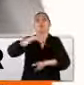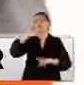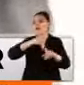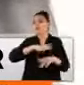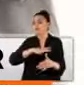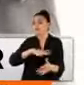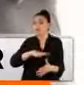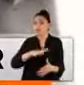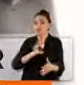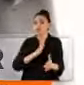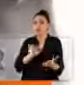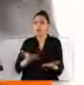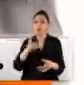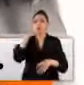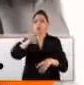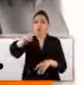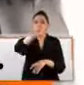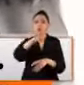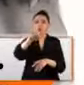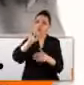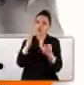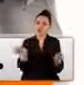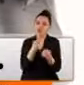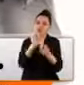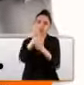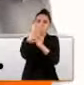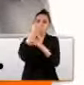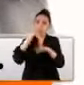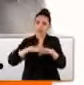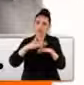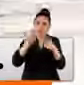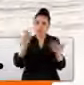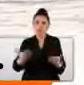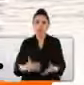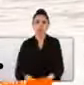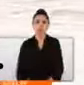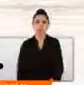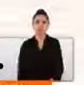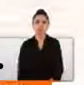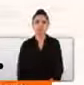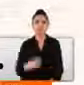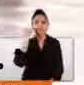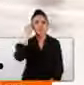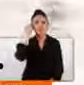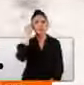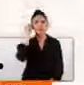istemeyenler var. Ancak onlar bu işin üstesinden de layıkıyla geliyorlar.